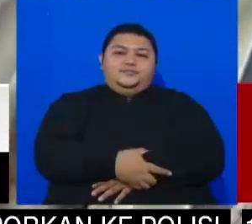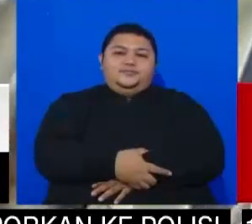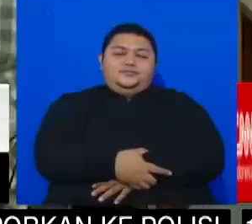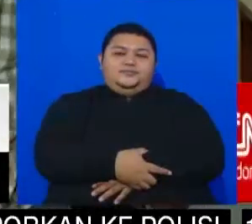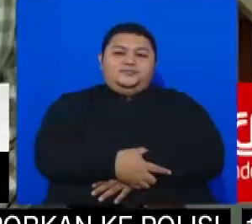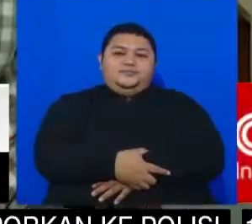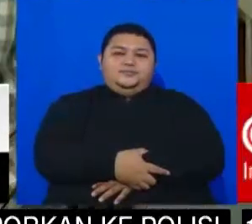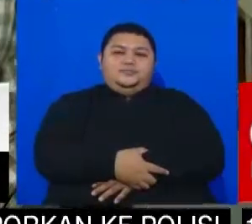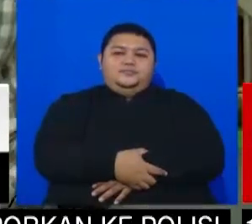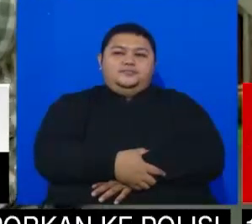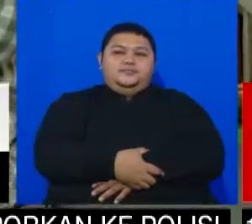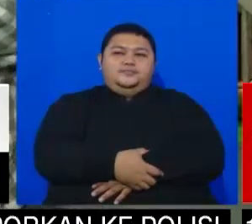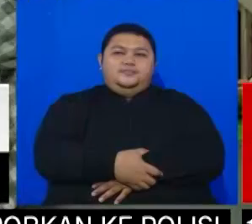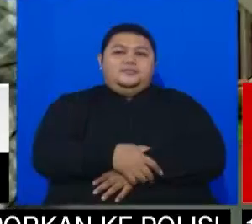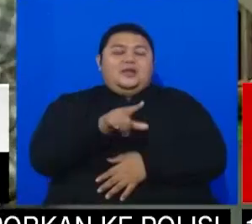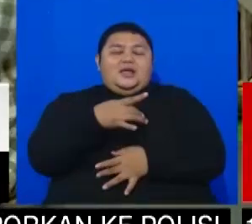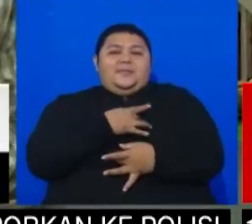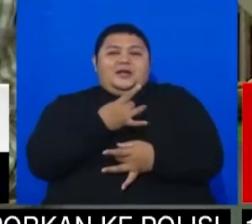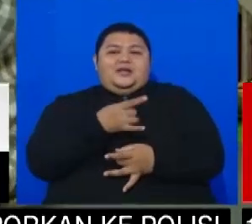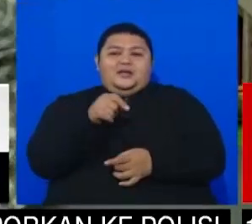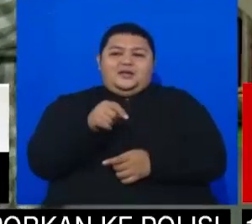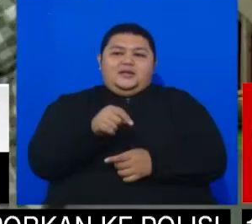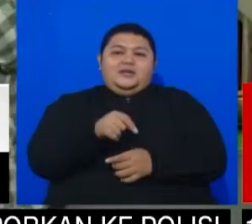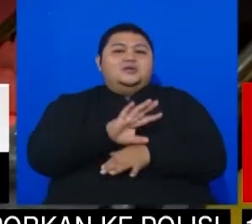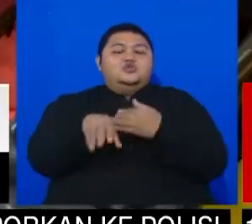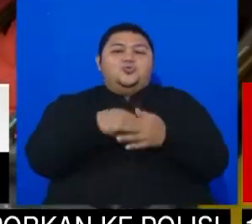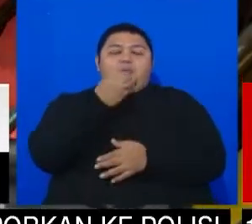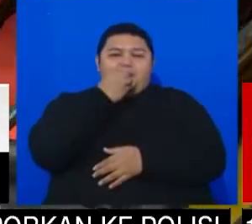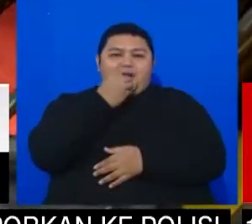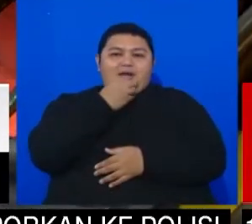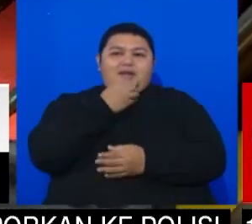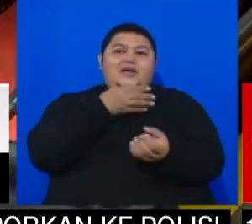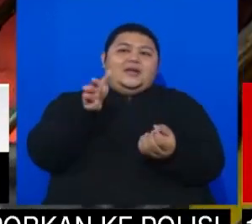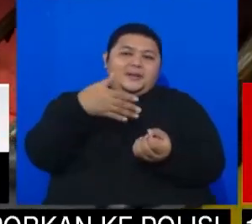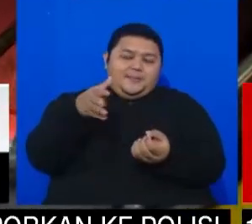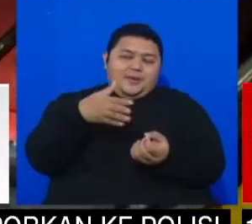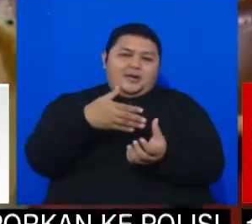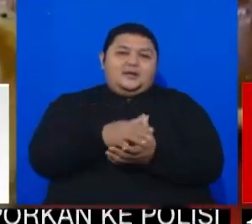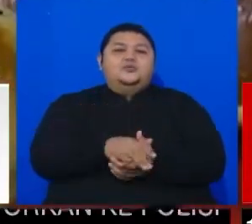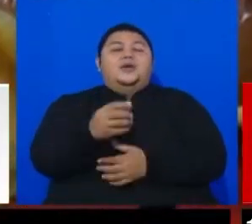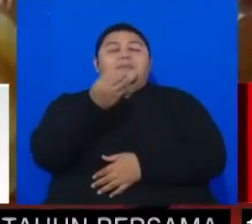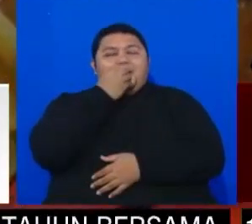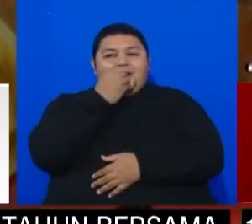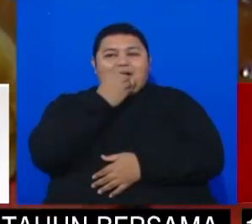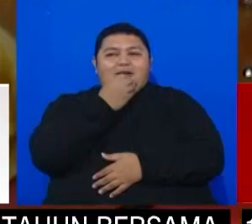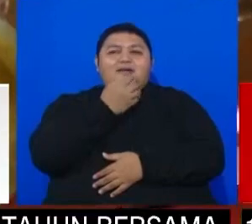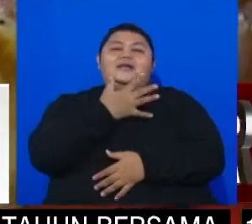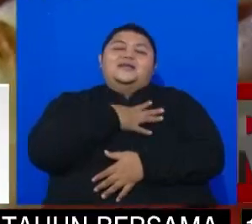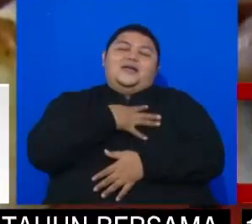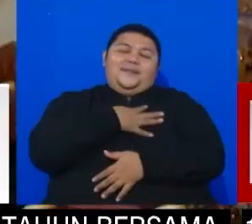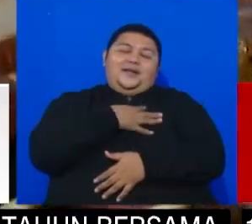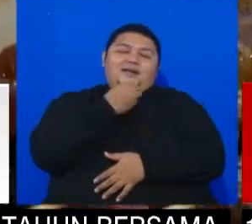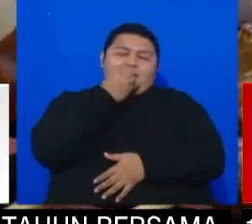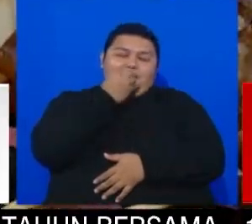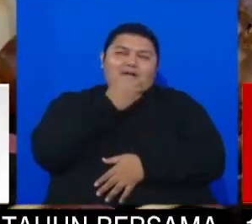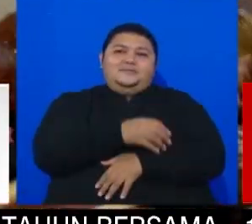Jadi ini yang menarik di sini adalah semua makanannya dihangatkan begitu. Agar kemudian nanti para pelanggan juga merasa nyaman ketika